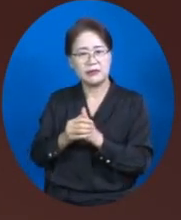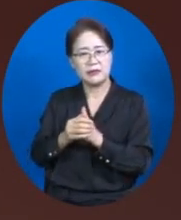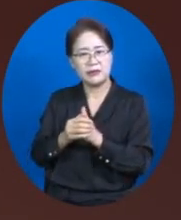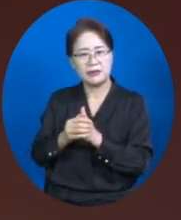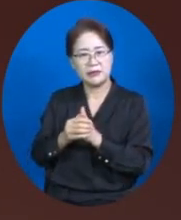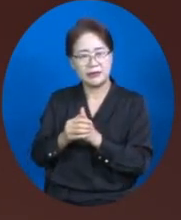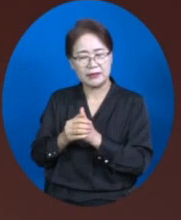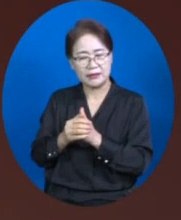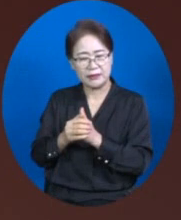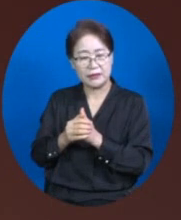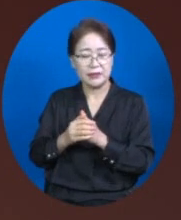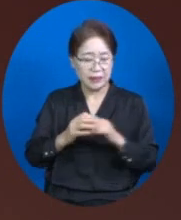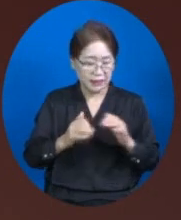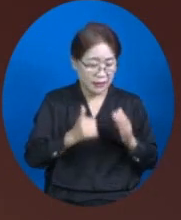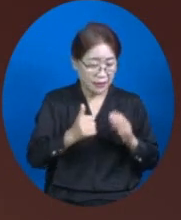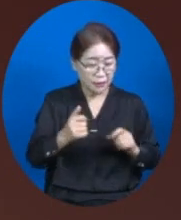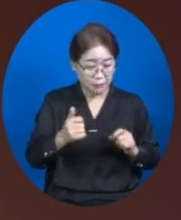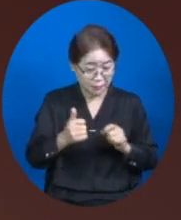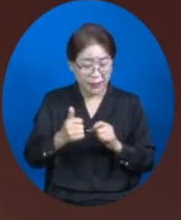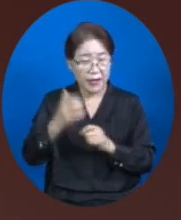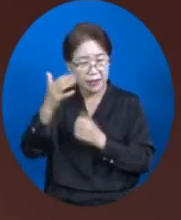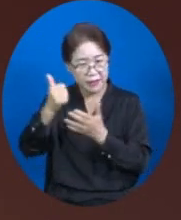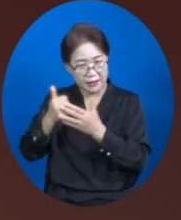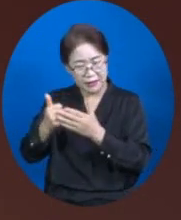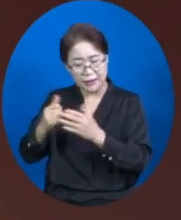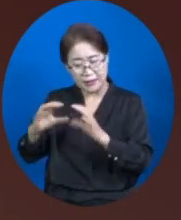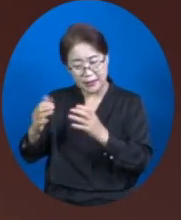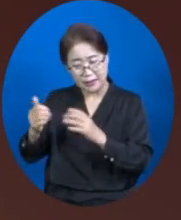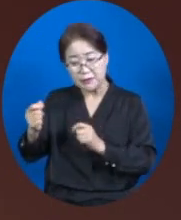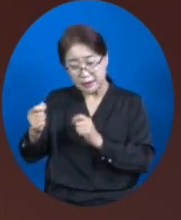하루가 길어진다고 말할 수 있겠죠 아무튼이